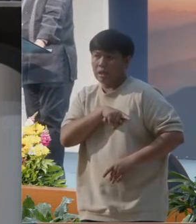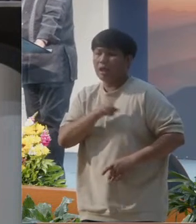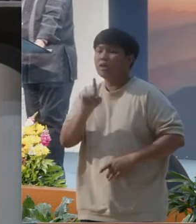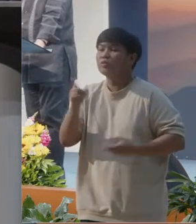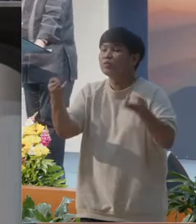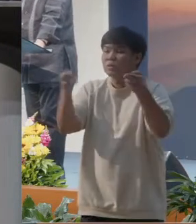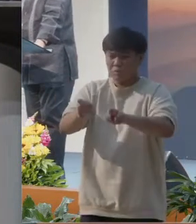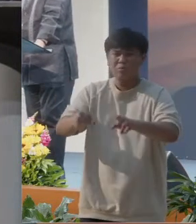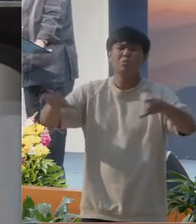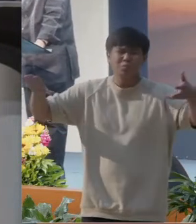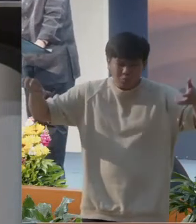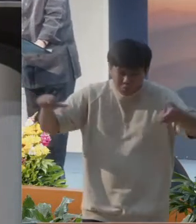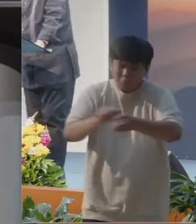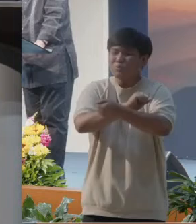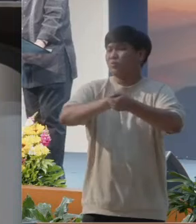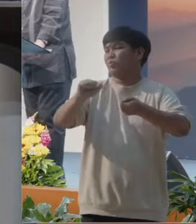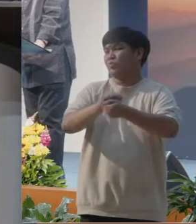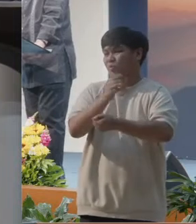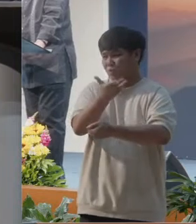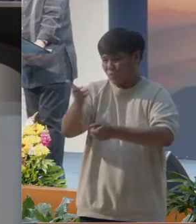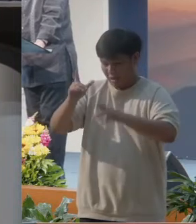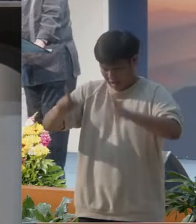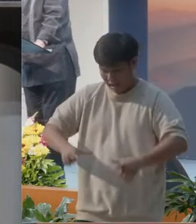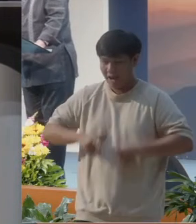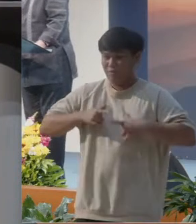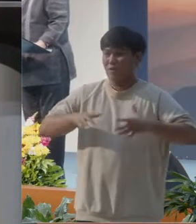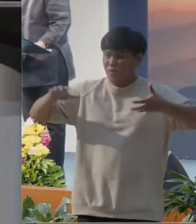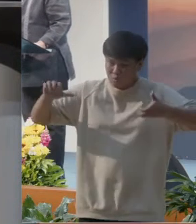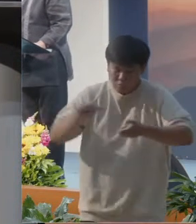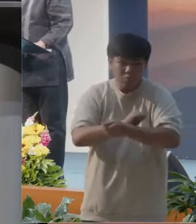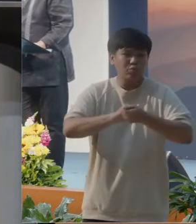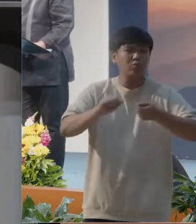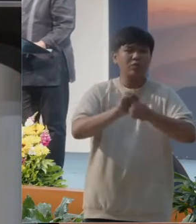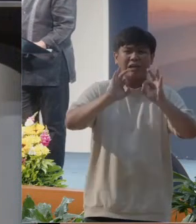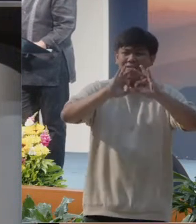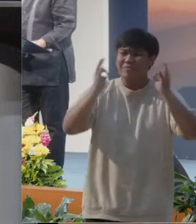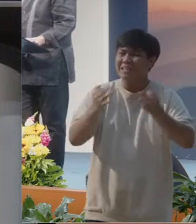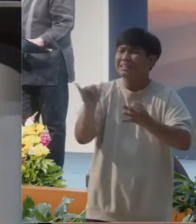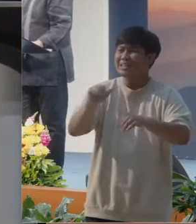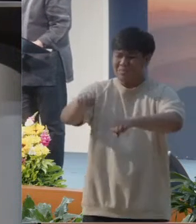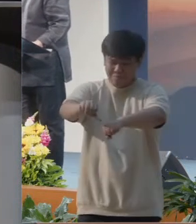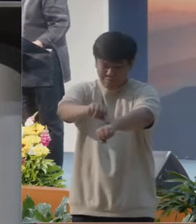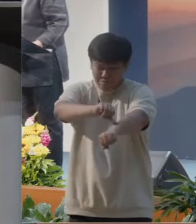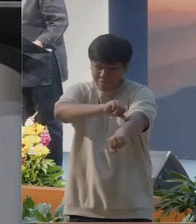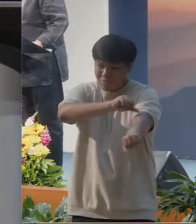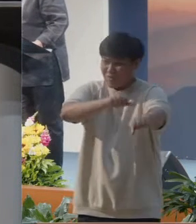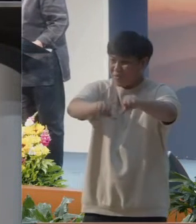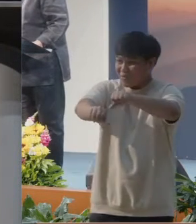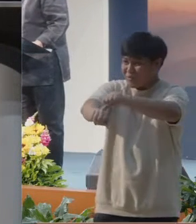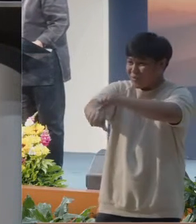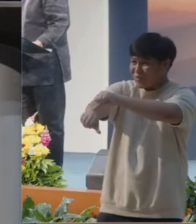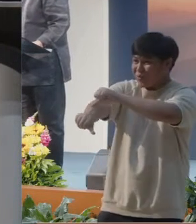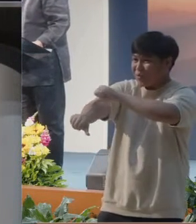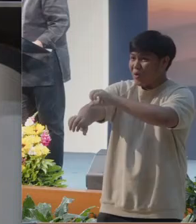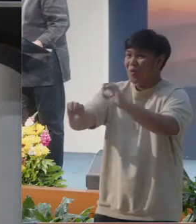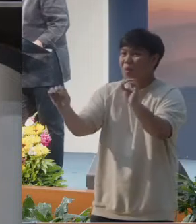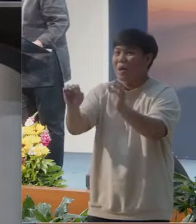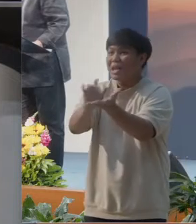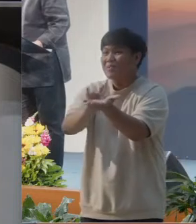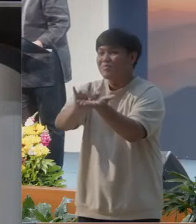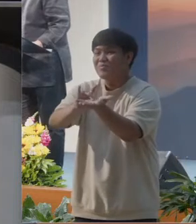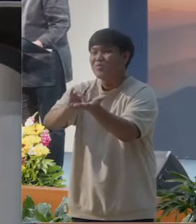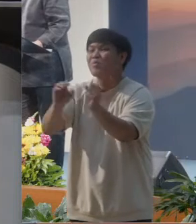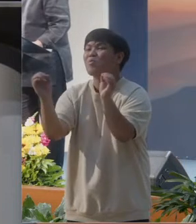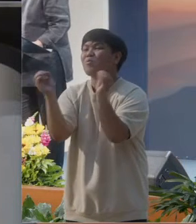pamilya, ng pagkakahati-hati sa pamilya. Para po itong sugat na hindi binibigyan ng gamot, lalong